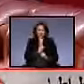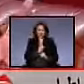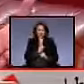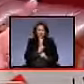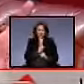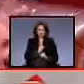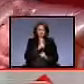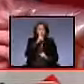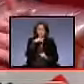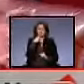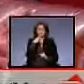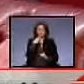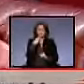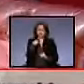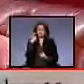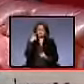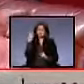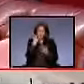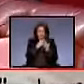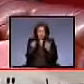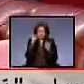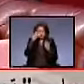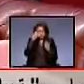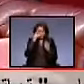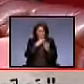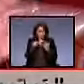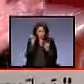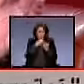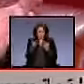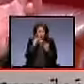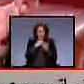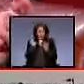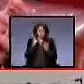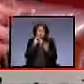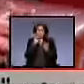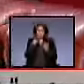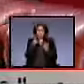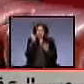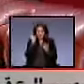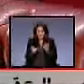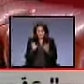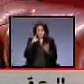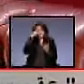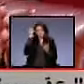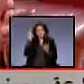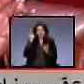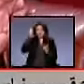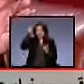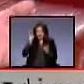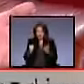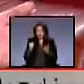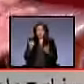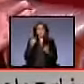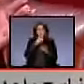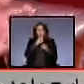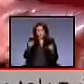حتى لما فرجوني على الصور لما حاجه يعني، ده قسم لما اي حد بيرتكب جريمه فبيروح يقعد